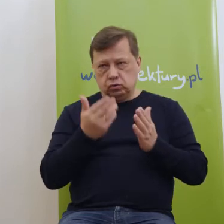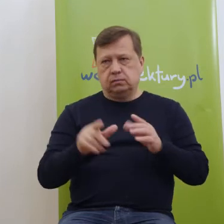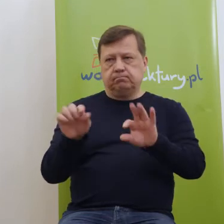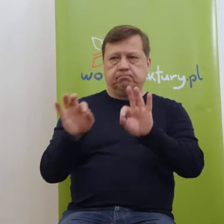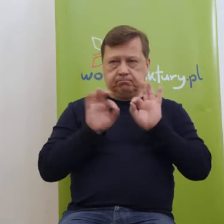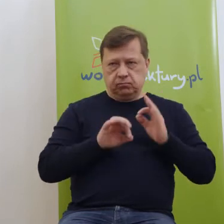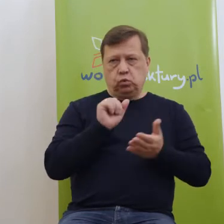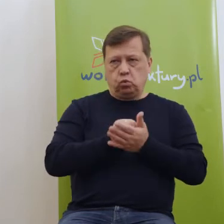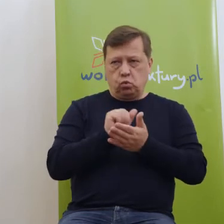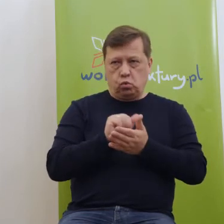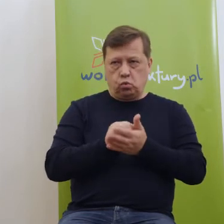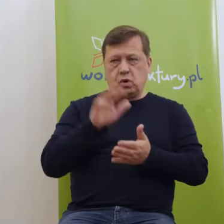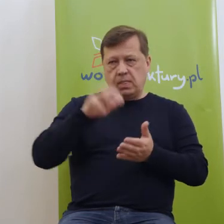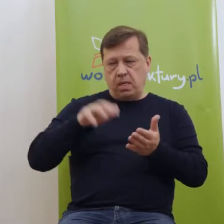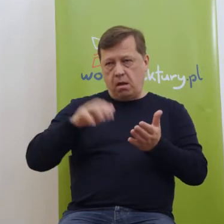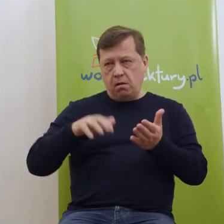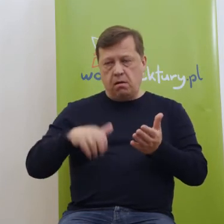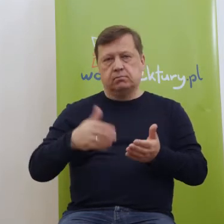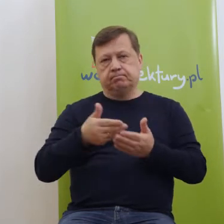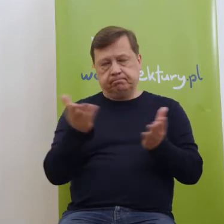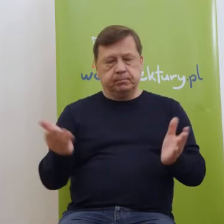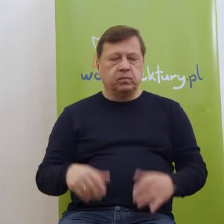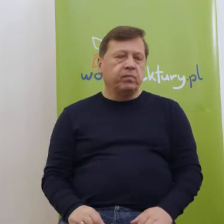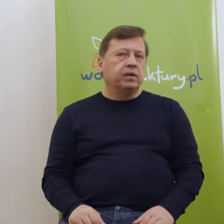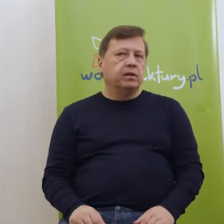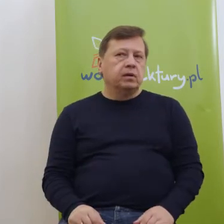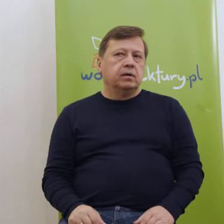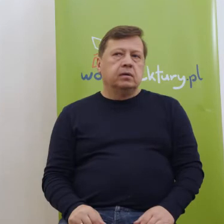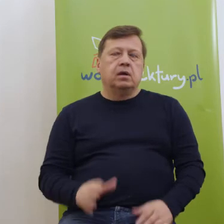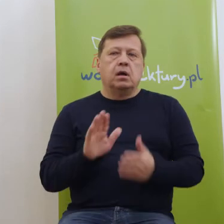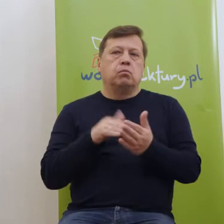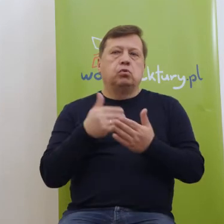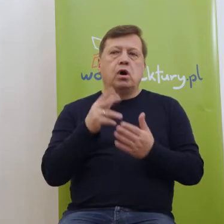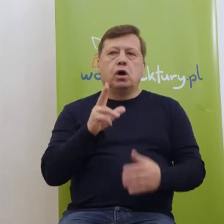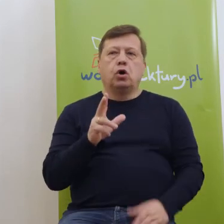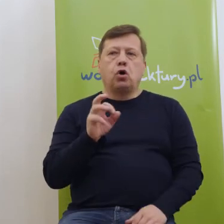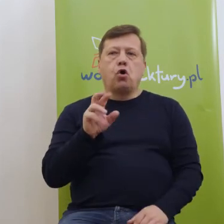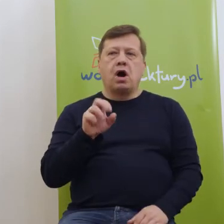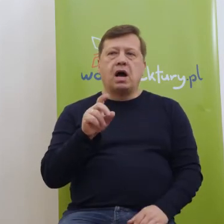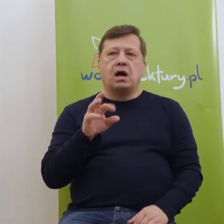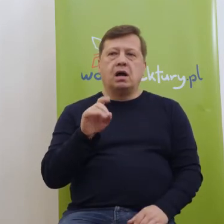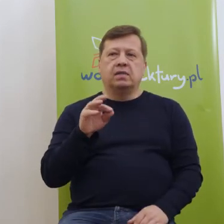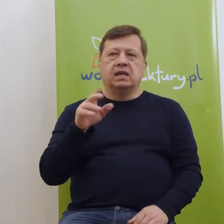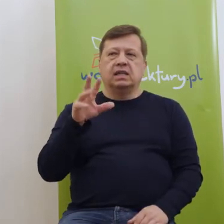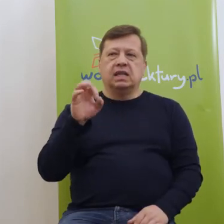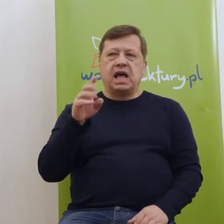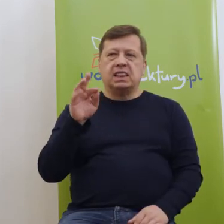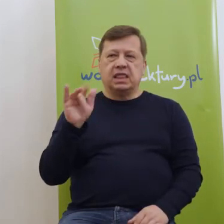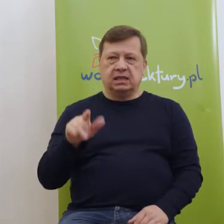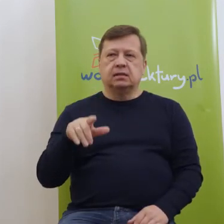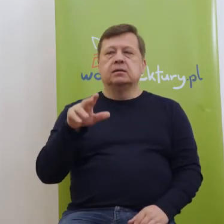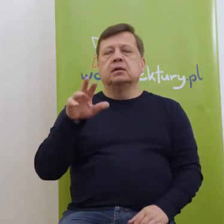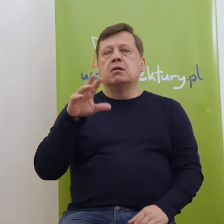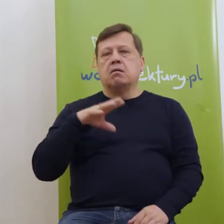i korzystamy z tekstów, które tam są, no bo na przykład po treny Kochanowskiego mało kto by chciał podejść do biblioteki